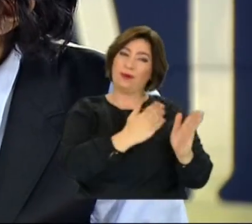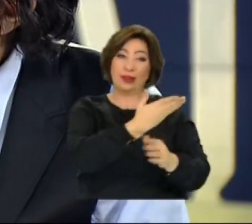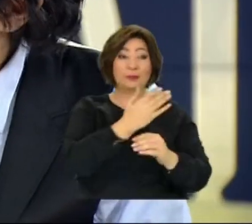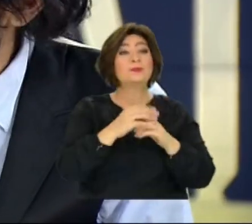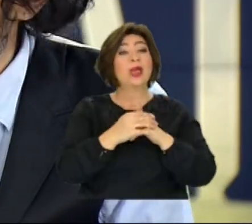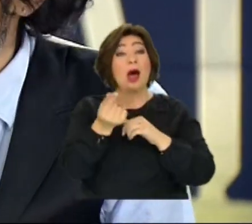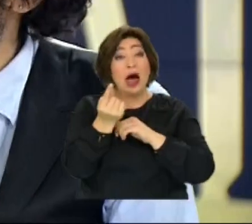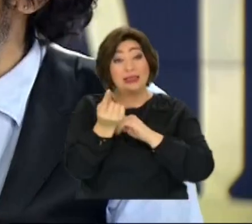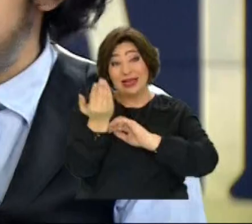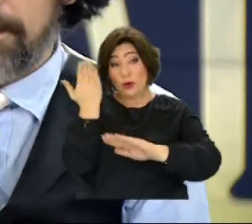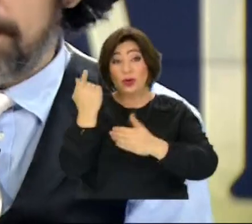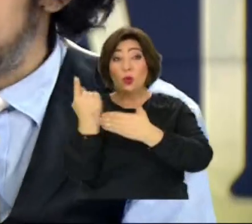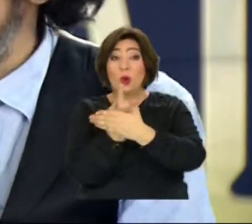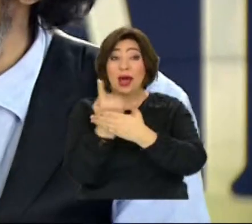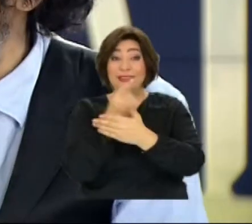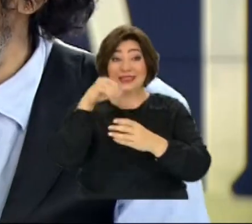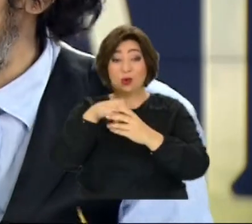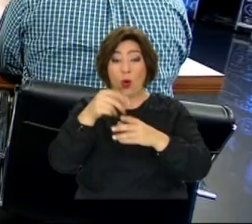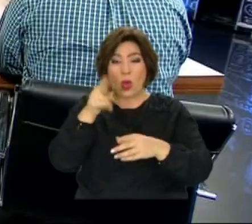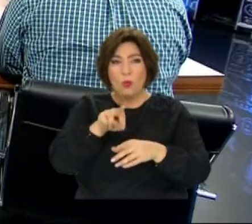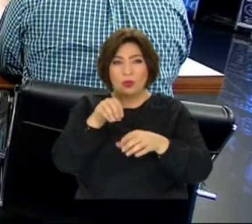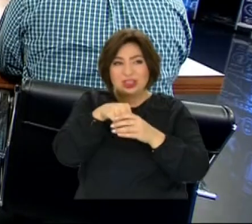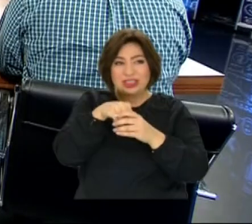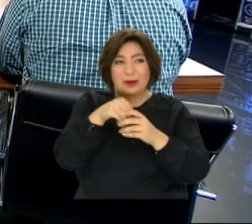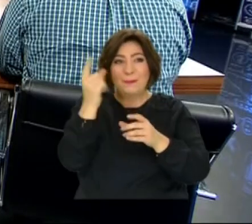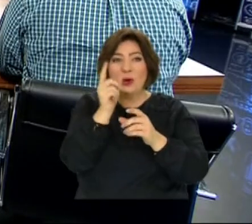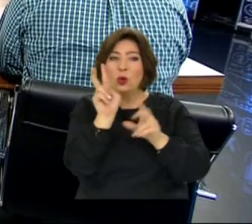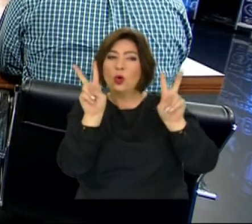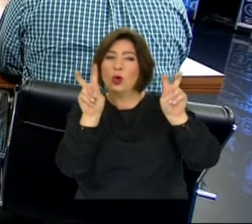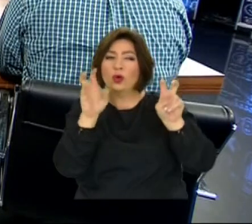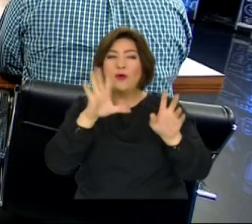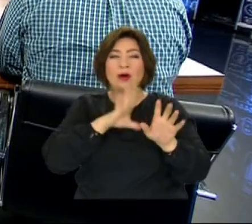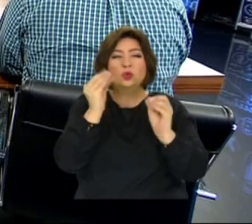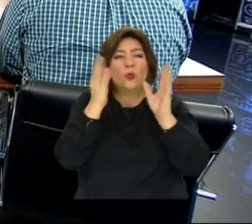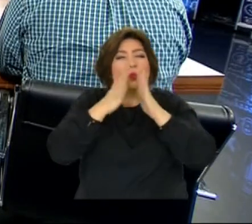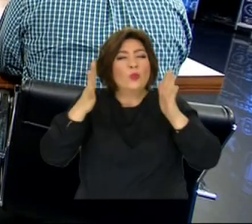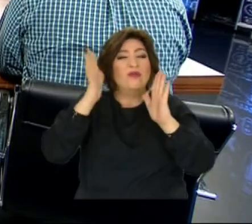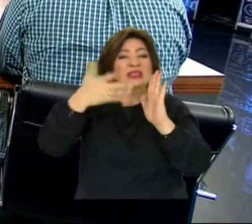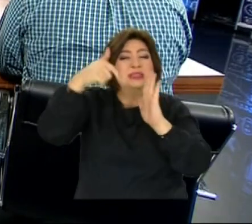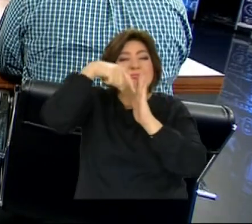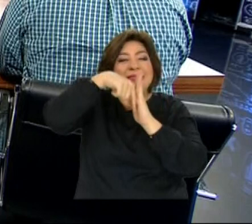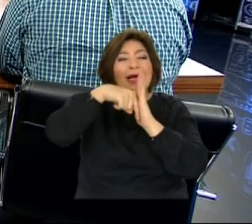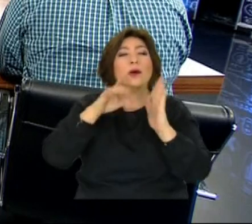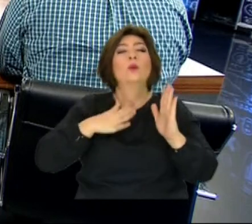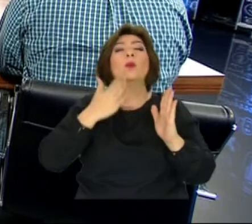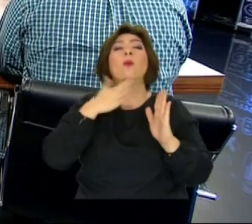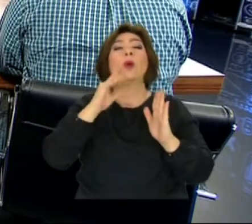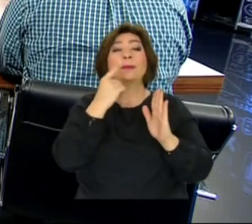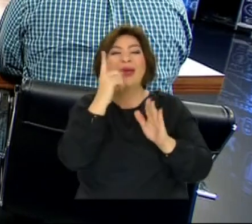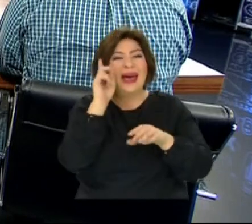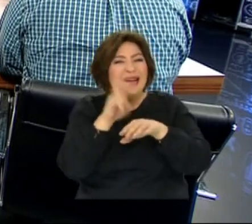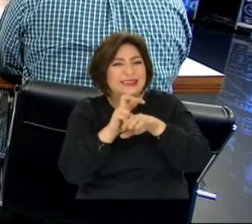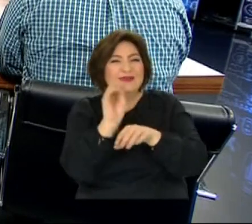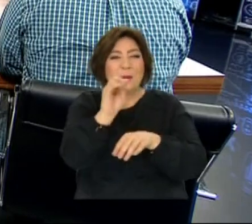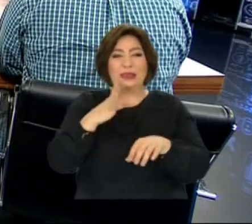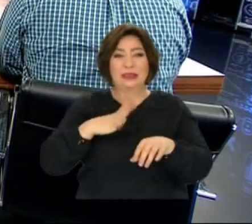önce o Kur'an-ı Kerim'de ölüm anı ile ilgili geçen bir konu vardı. Yani onunla ilgili çok detay yok dendi. Bir hatırlatma yapmak istedim ben onunla ilgili.